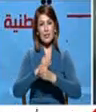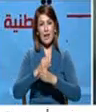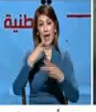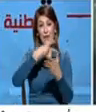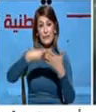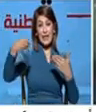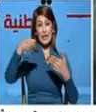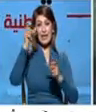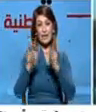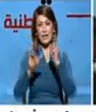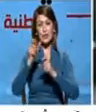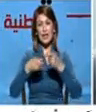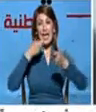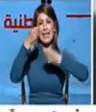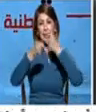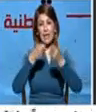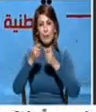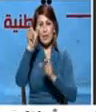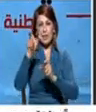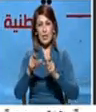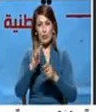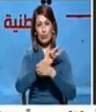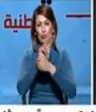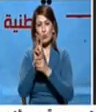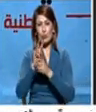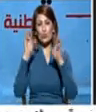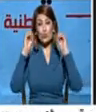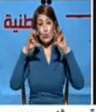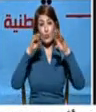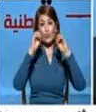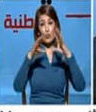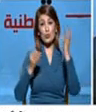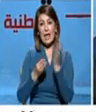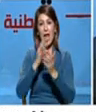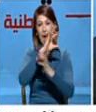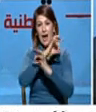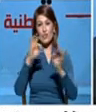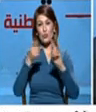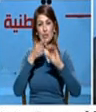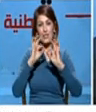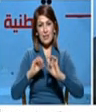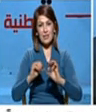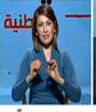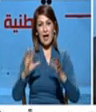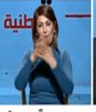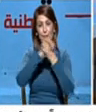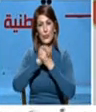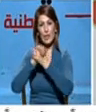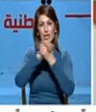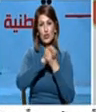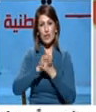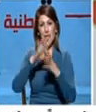لتامين الدروس بصفه مجانيه هذان قامت به وزاره تكنولوجيا الاتصال في اطار مبدا التضامن الرقمي